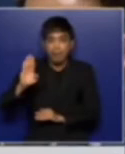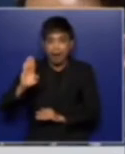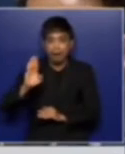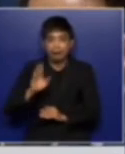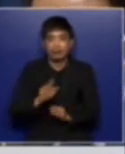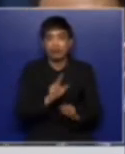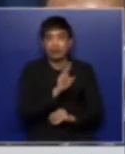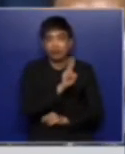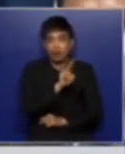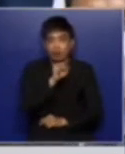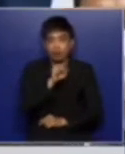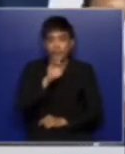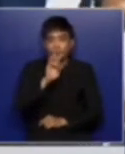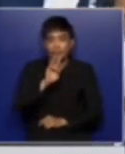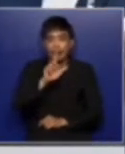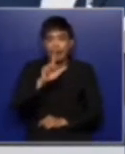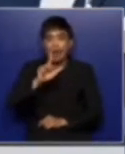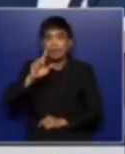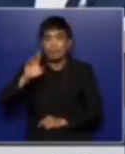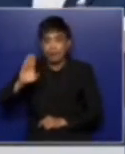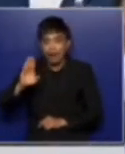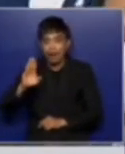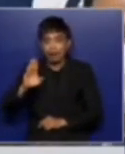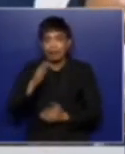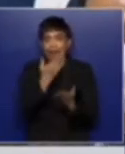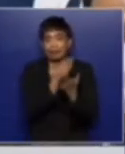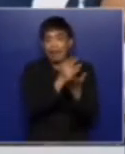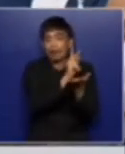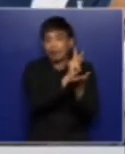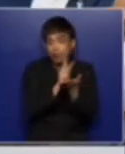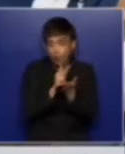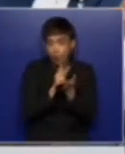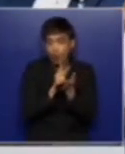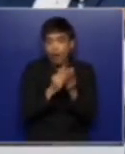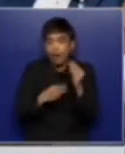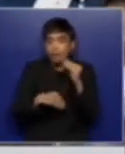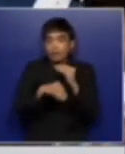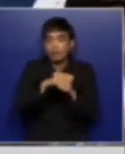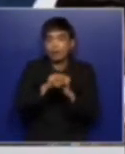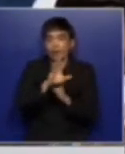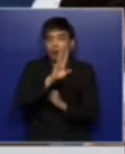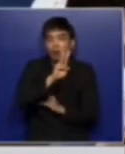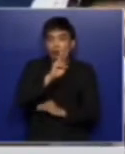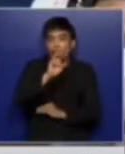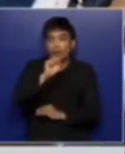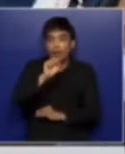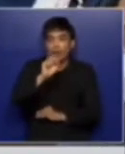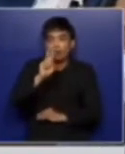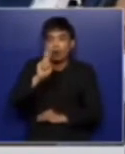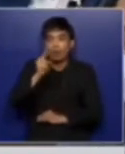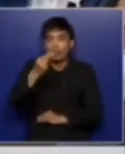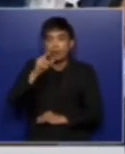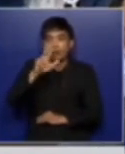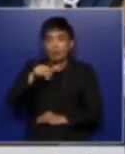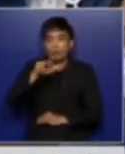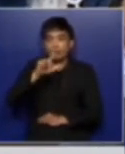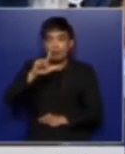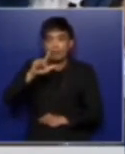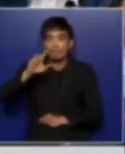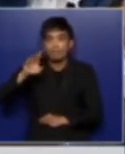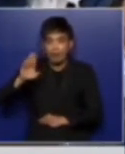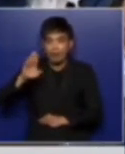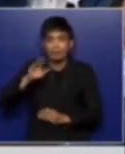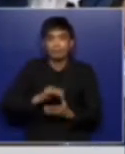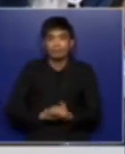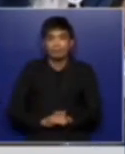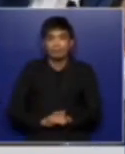2.67 ล้านล้านบาทนะครับแล้วก็มาจากการกู้เงินเนี่ยชดเชยมา 623,000 ล้านบาทประเด็นนะครับ